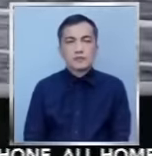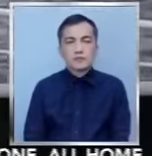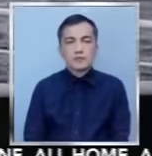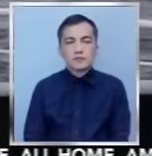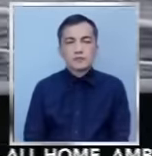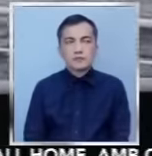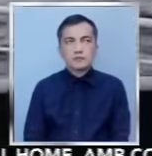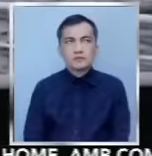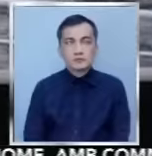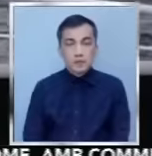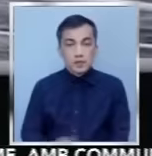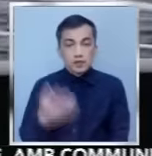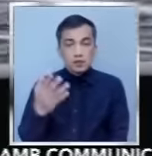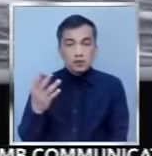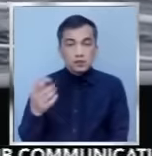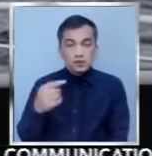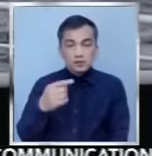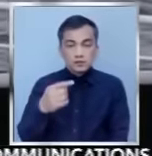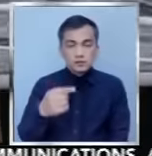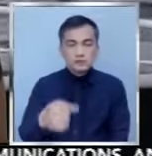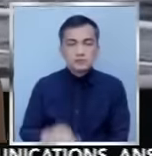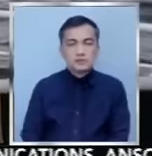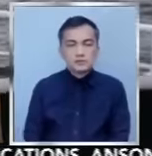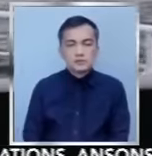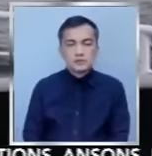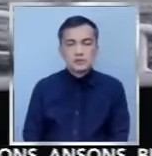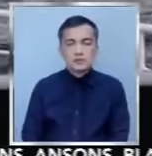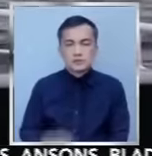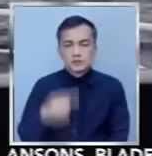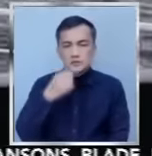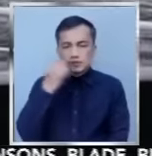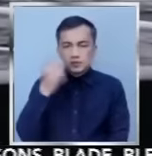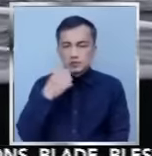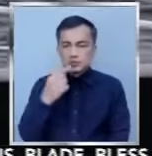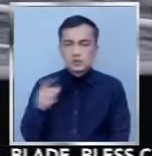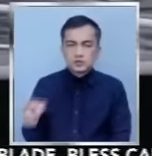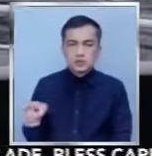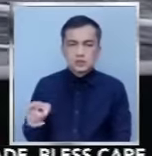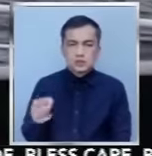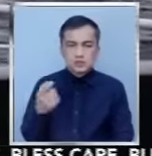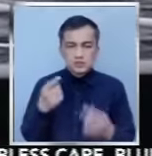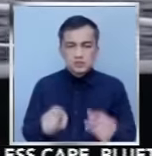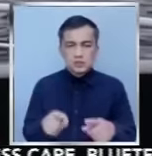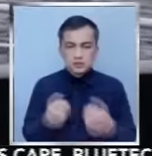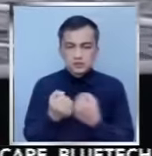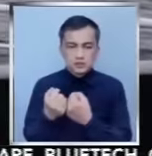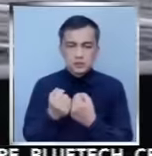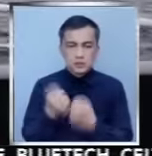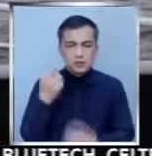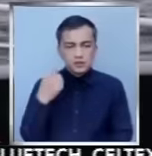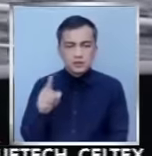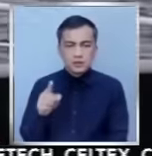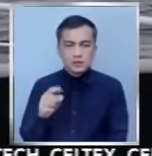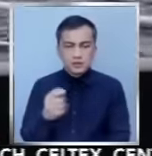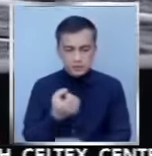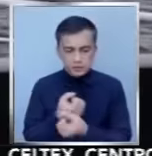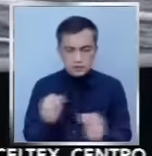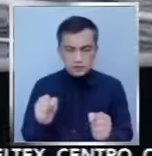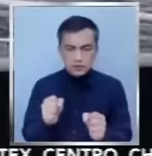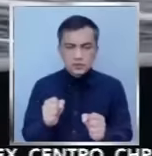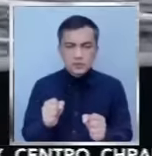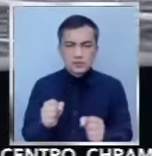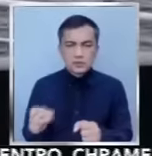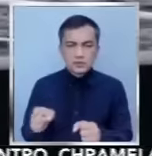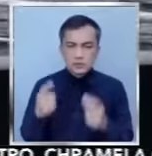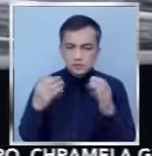milisya Ivan Pia dahil na rin sa nangyaring tensyon at para na rin sa seguridad ng lahat ay minabuti ng